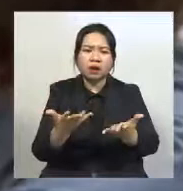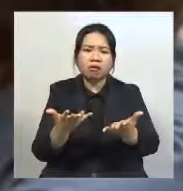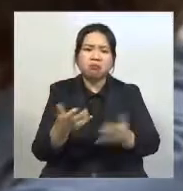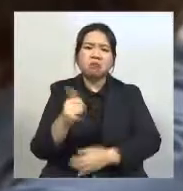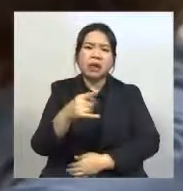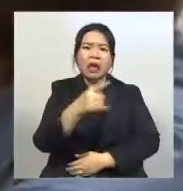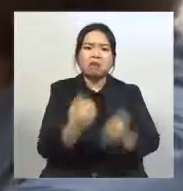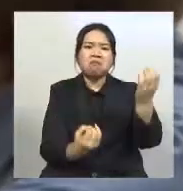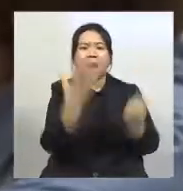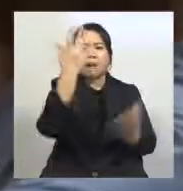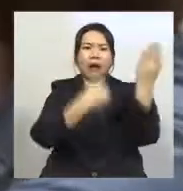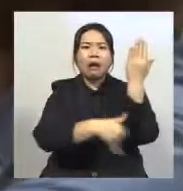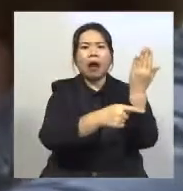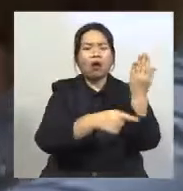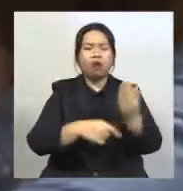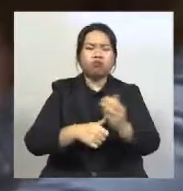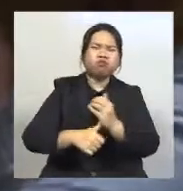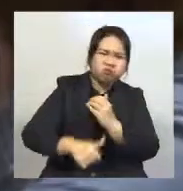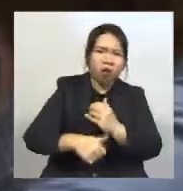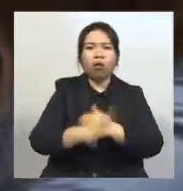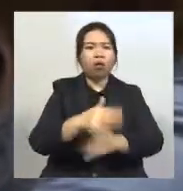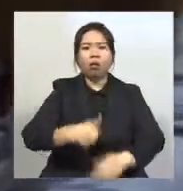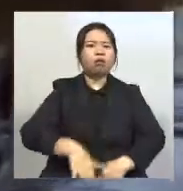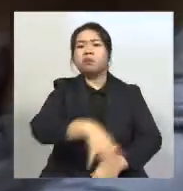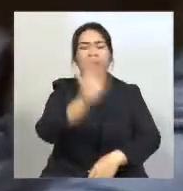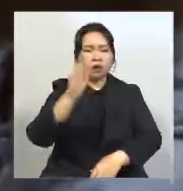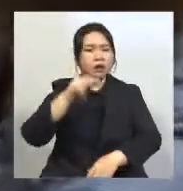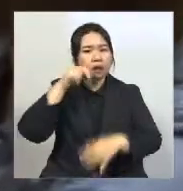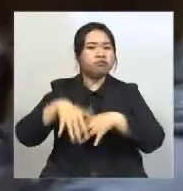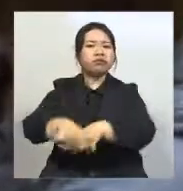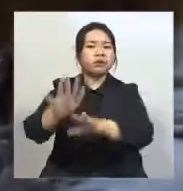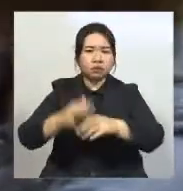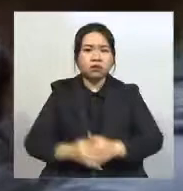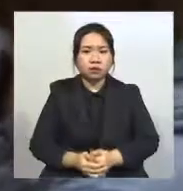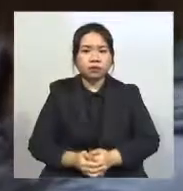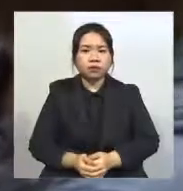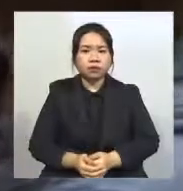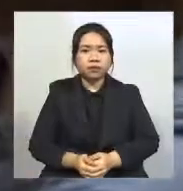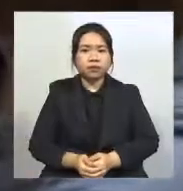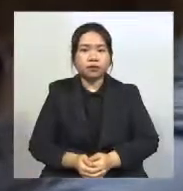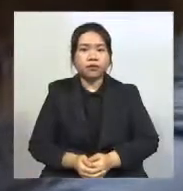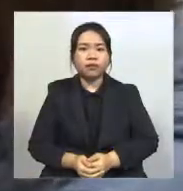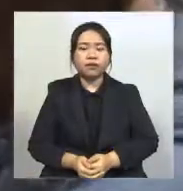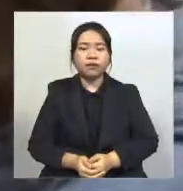ขาไปป่าปวดที่ไหนก็ปล่อยเลยมันปล่อยได้หน้านี้มันปล่อยได้น้ำไหล